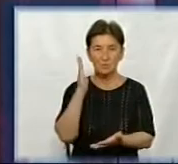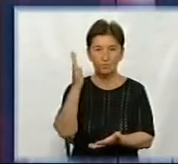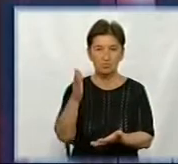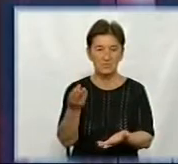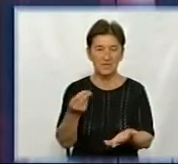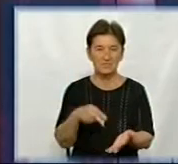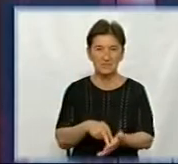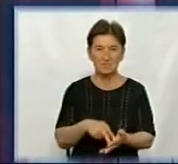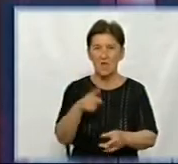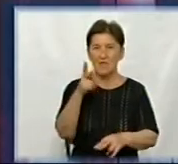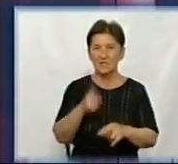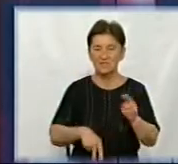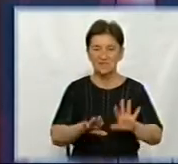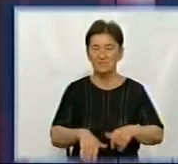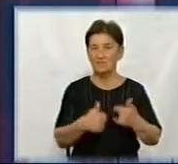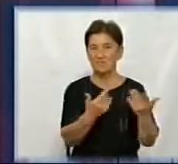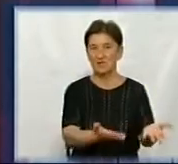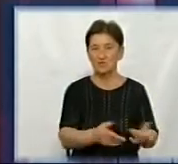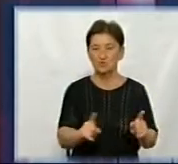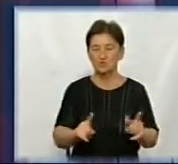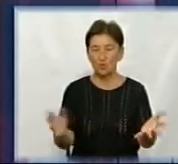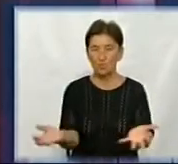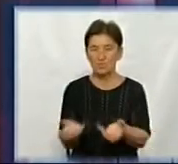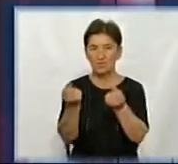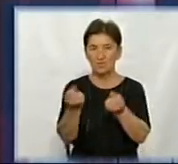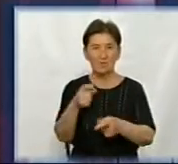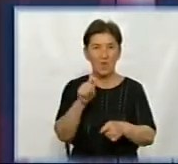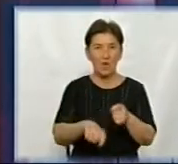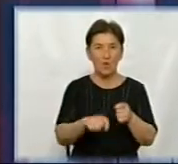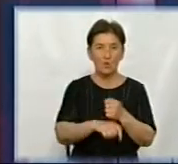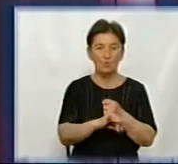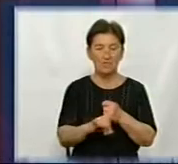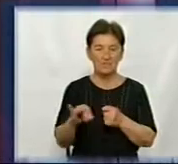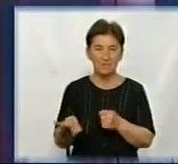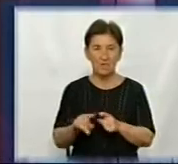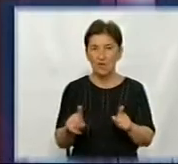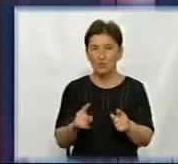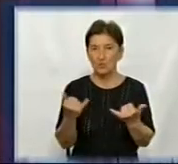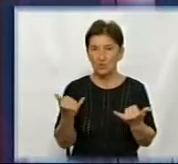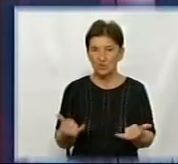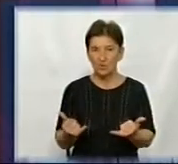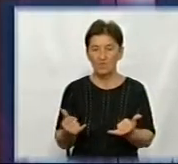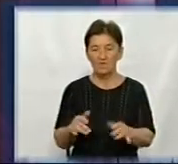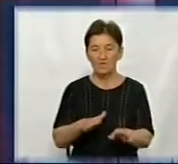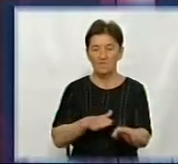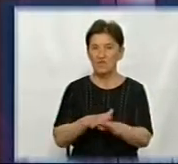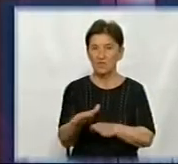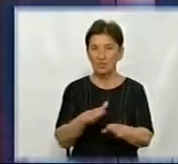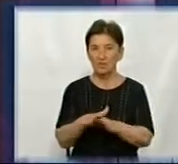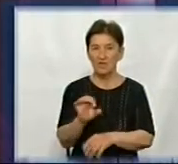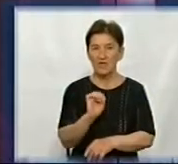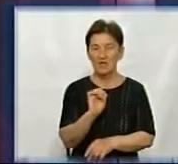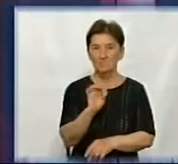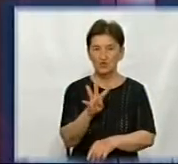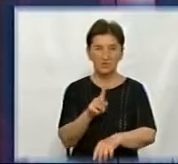Ну, кінцевий варіант, який підтримують і комісії, да, так попередньо я скажу, тому що сьогодні, до речі, відбувається о 14-й